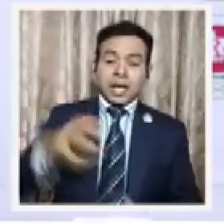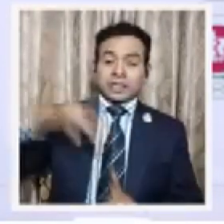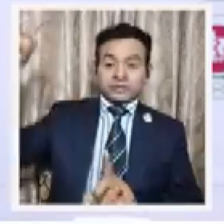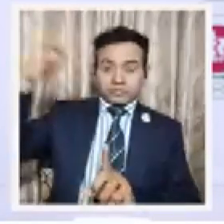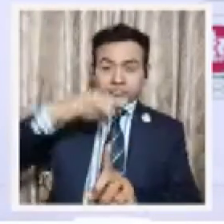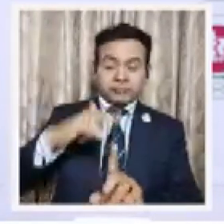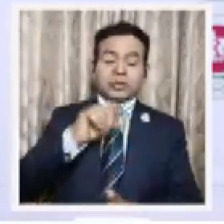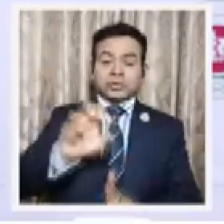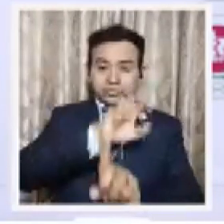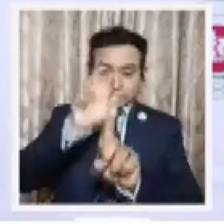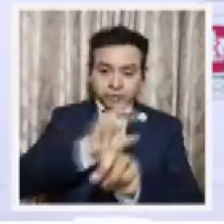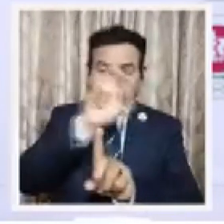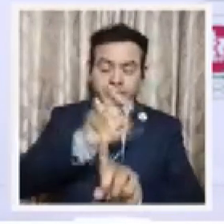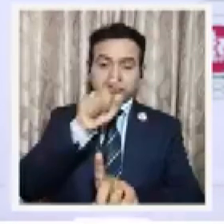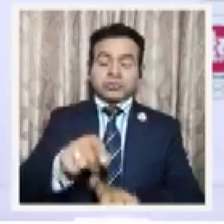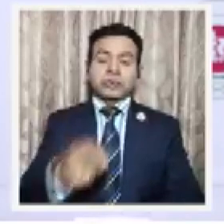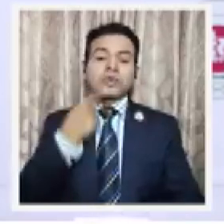148,316 জন।